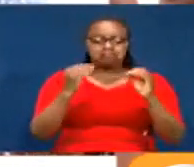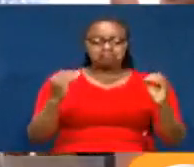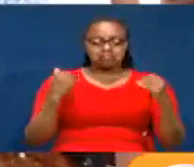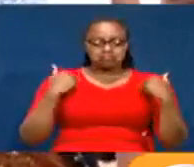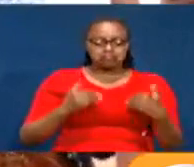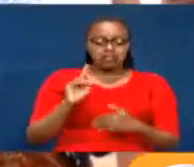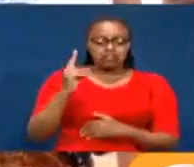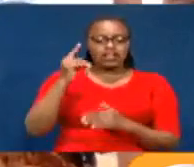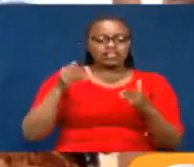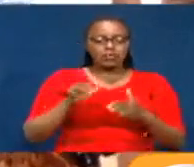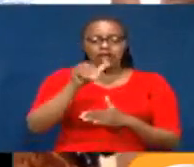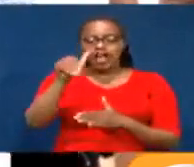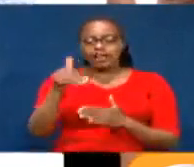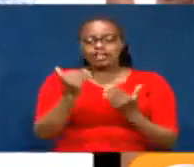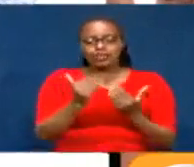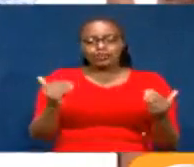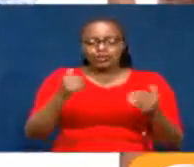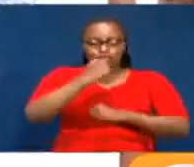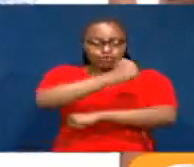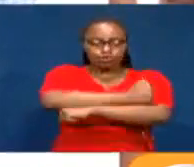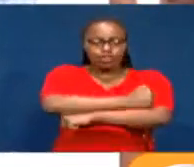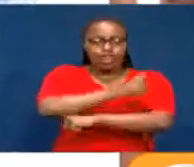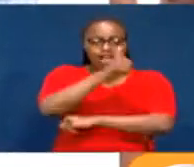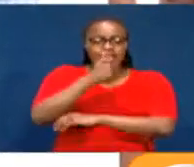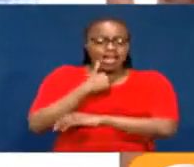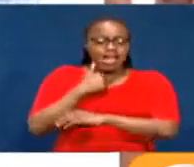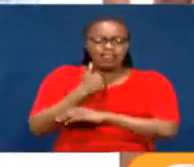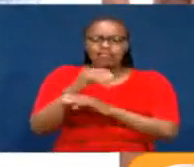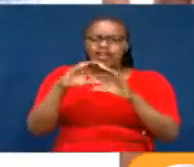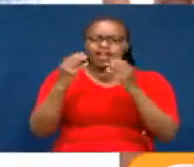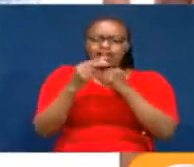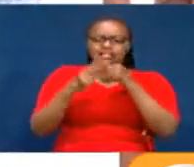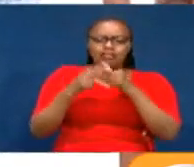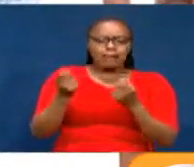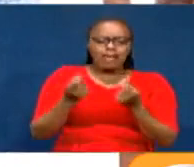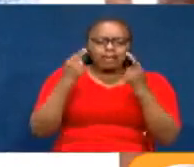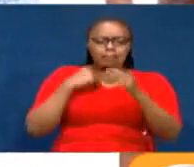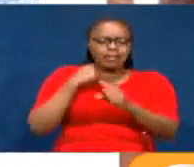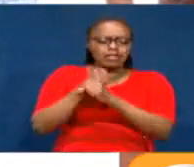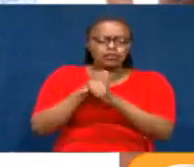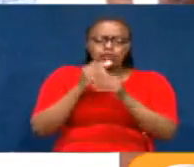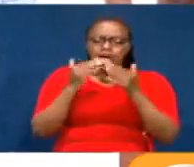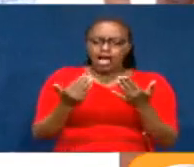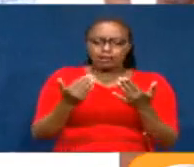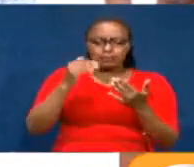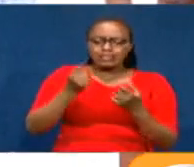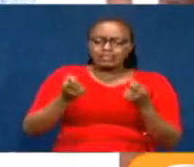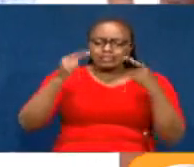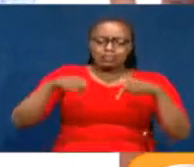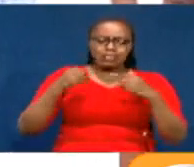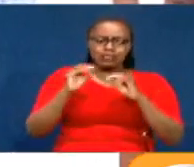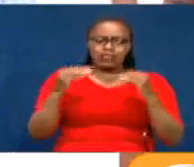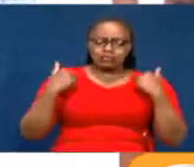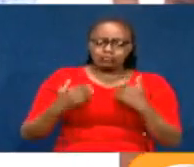ndo first born, hao wengine wako shuleni. Kuna mwingine ako darasa la saba, hata sielewi nitafanyaje, yani sijielewi yani, mimi